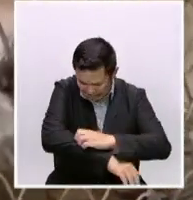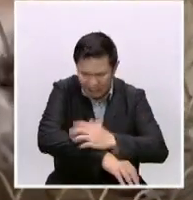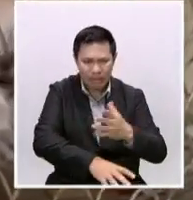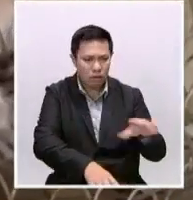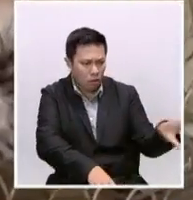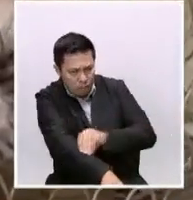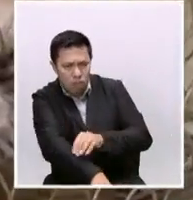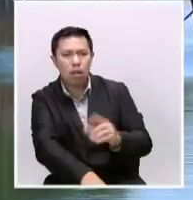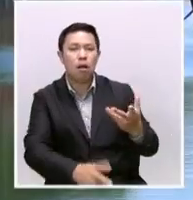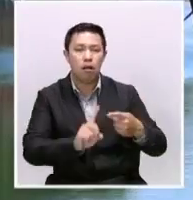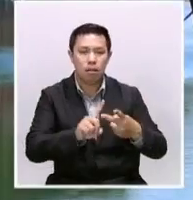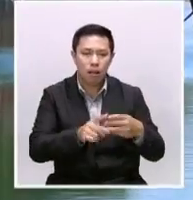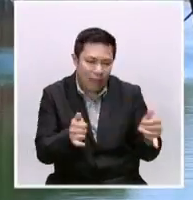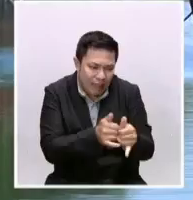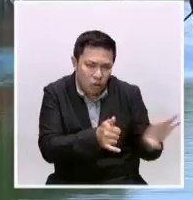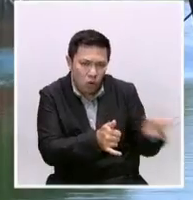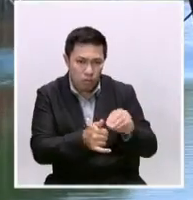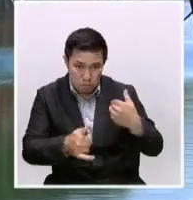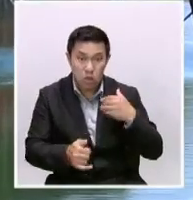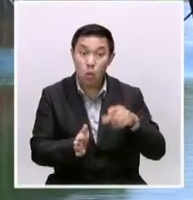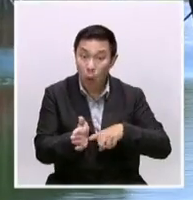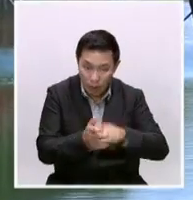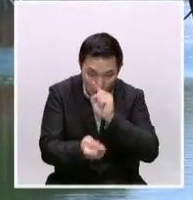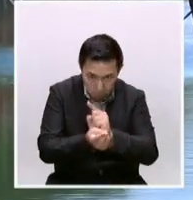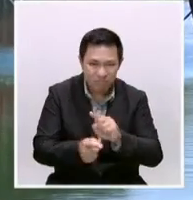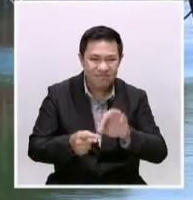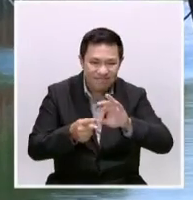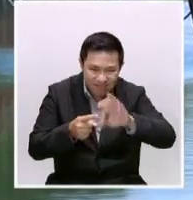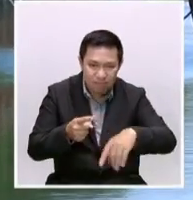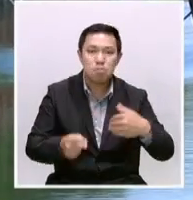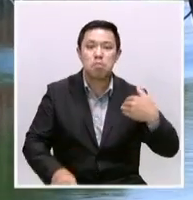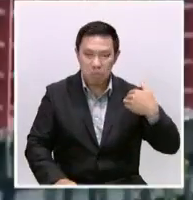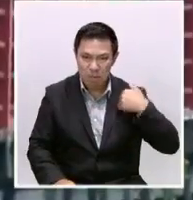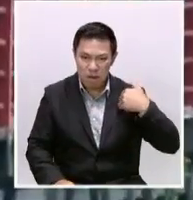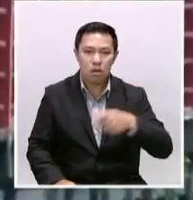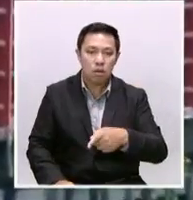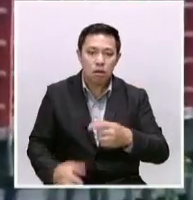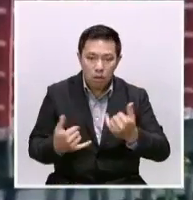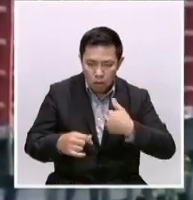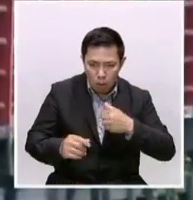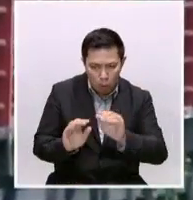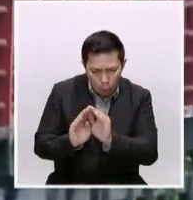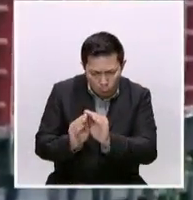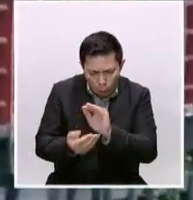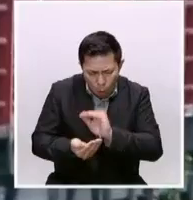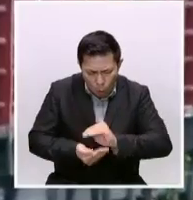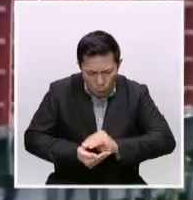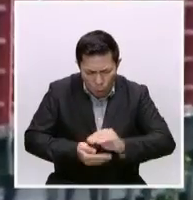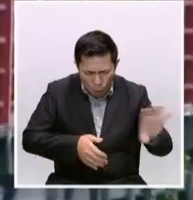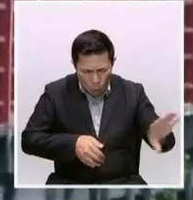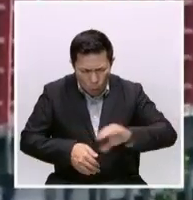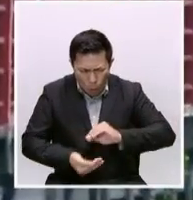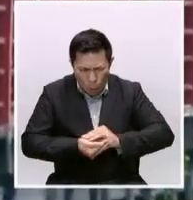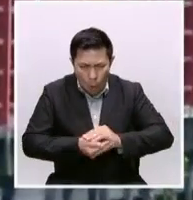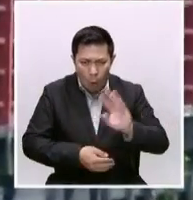ข้อมูลล่าสุดก็มีการพบเชื้อไวรัสในอสุจิด้วยขณะที่ระยะฟักตัวพบได้ตั้งแต่ 6-13 วัน